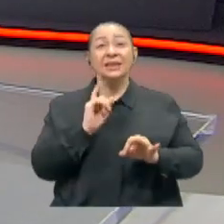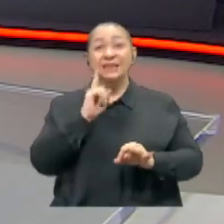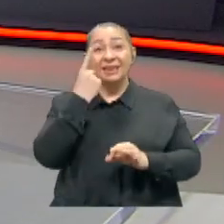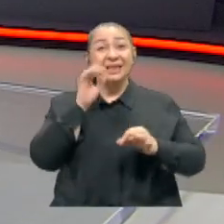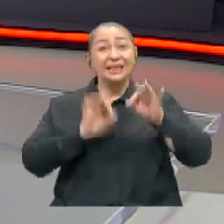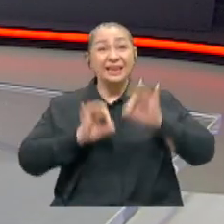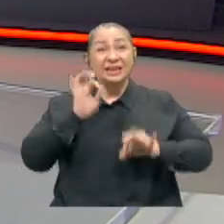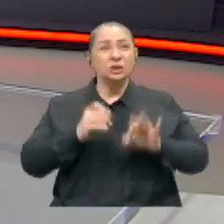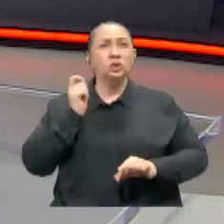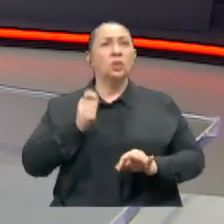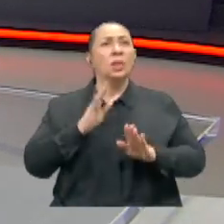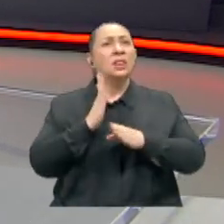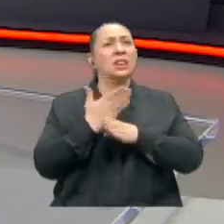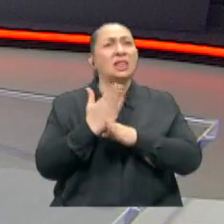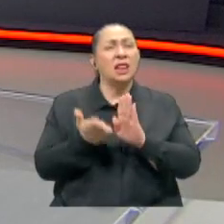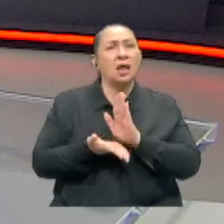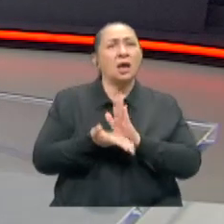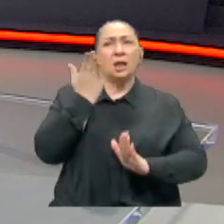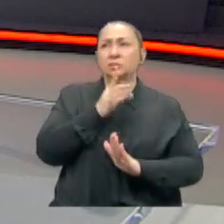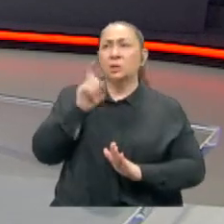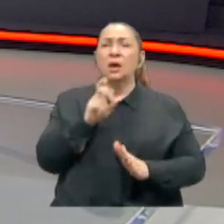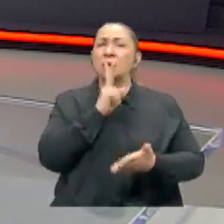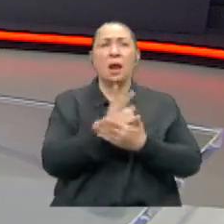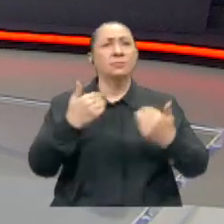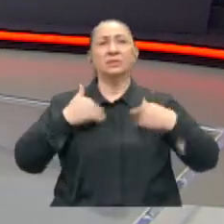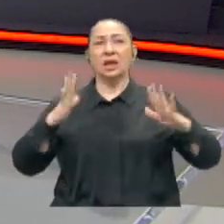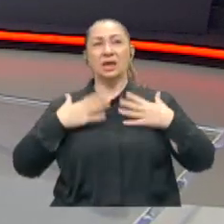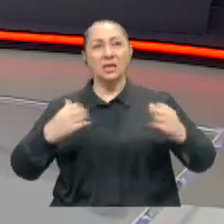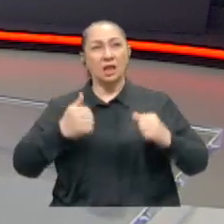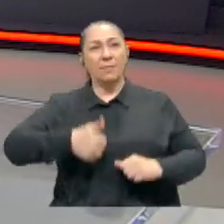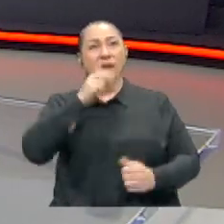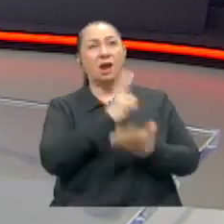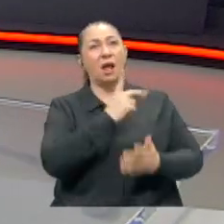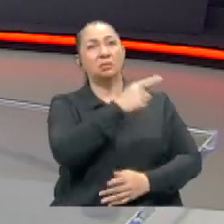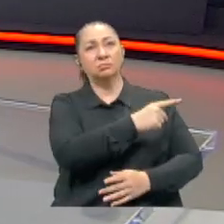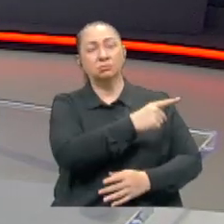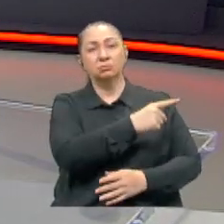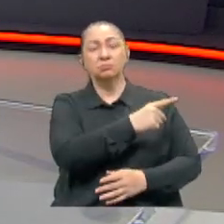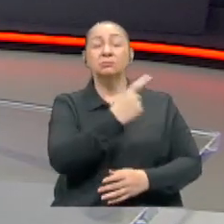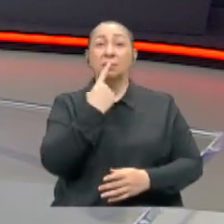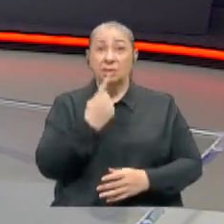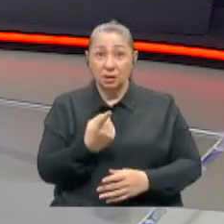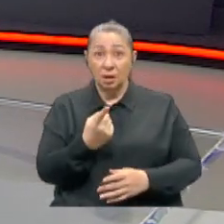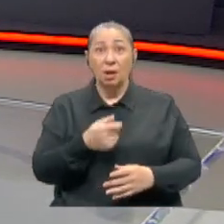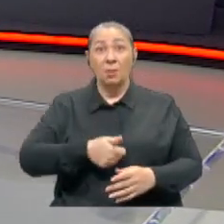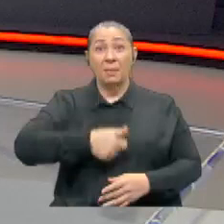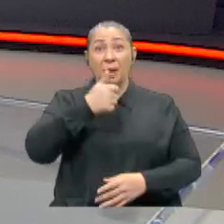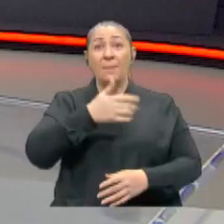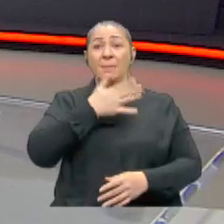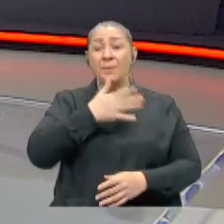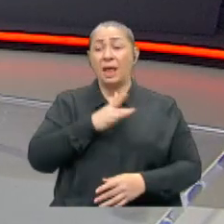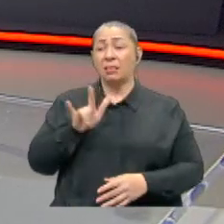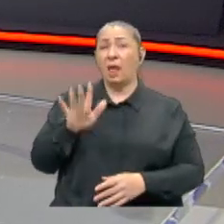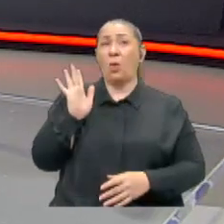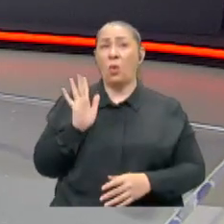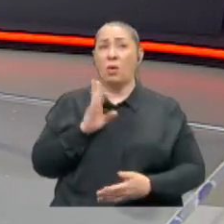zorunluluğunun neden kaldırıldığı sorusu ile ilgili olarak kararı bizdeyiz Sağlık Bakanlığı aldı dedi bakanlıktan bilime